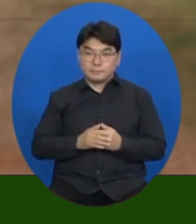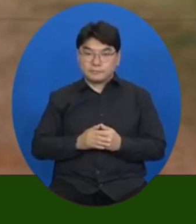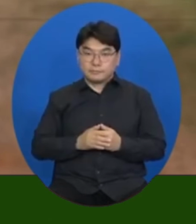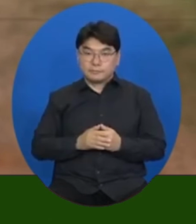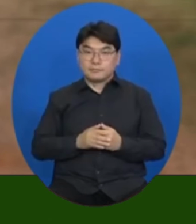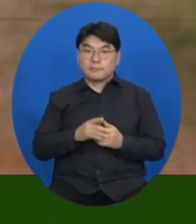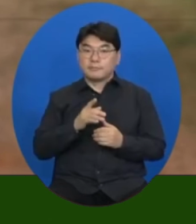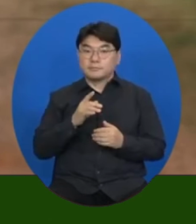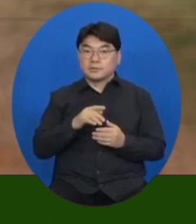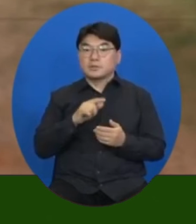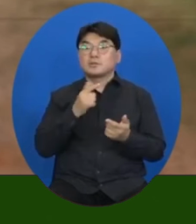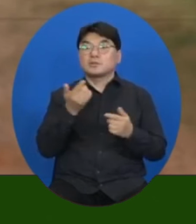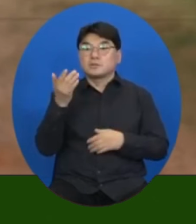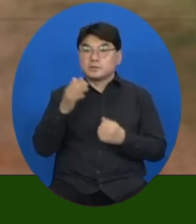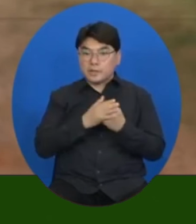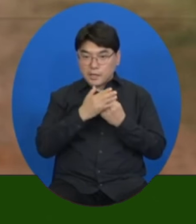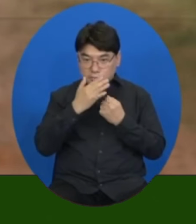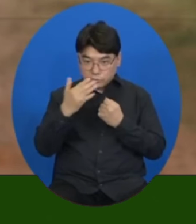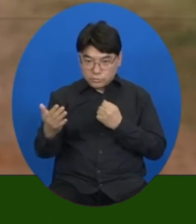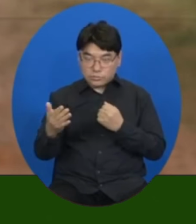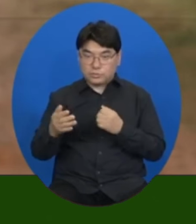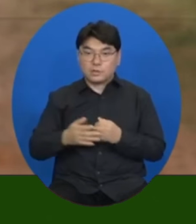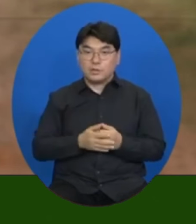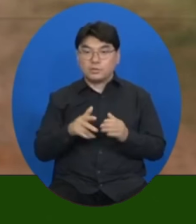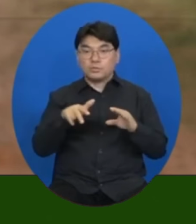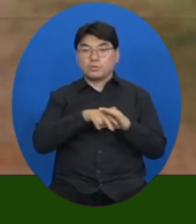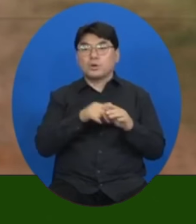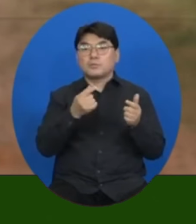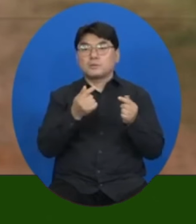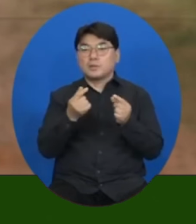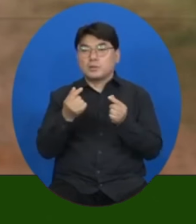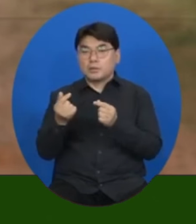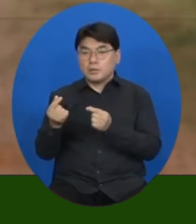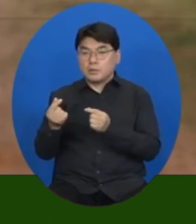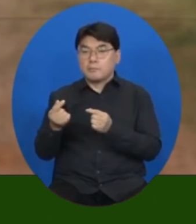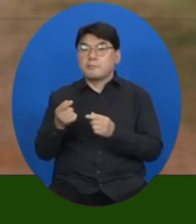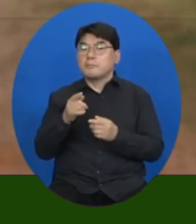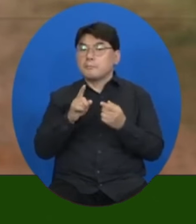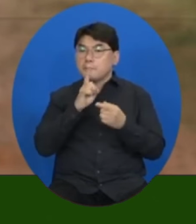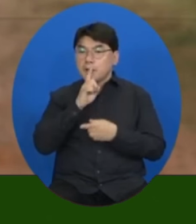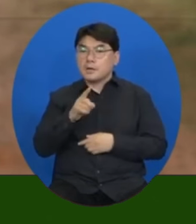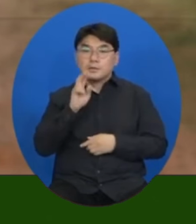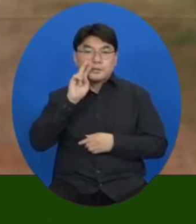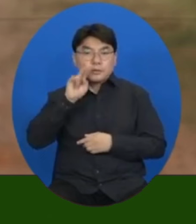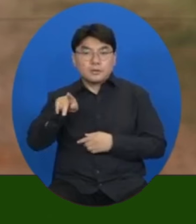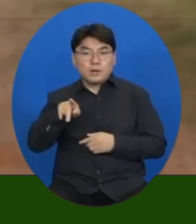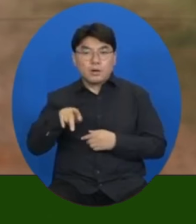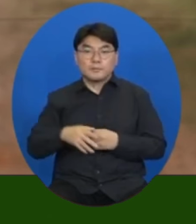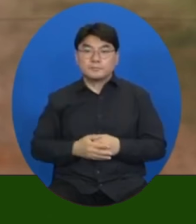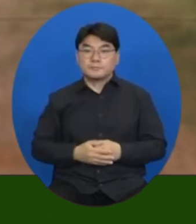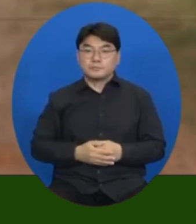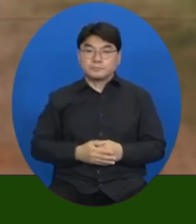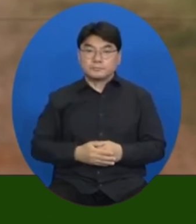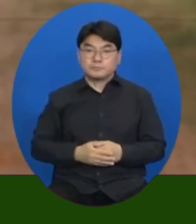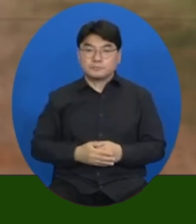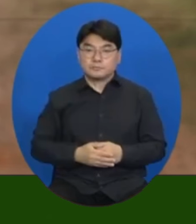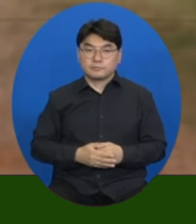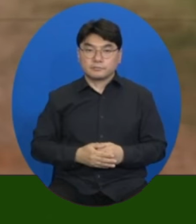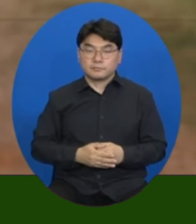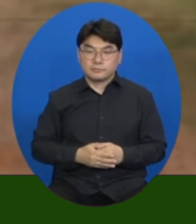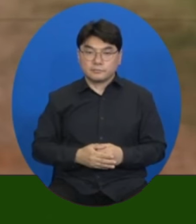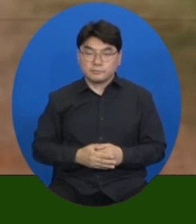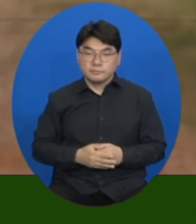라고 하는 말은 종교를 너무나 모른채 하는 말입니다 이것이 맞다면 저것이